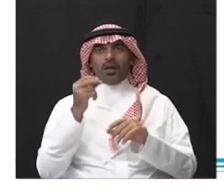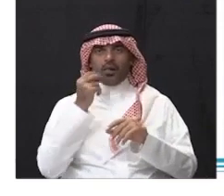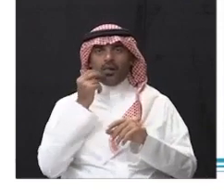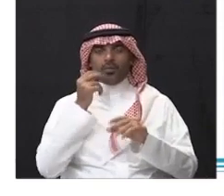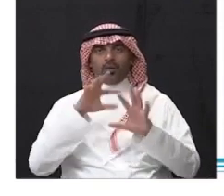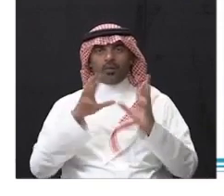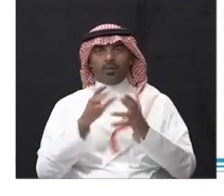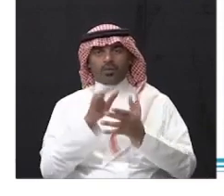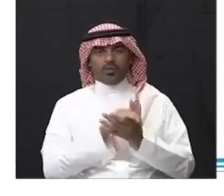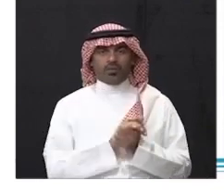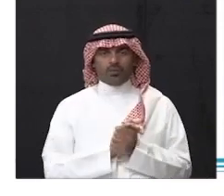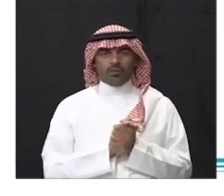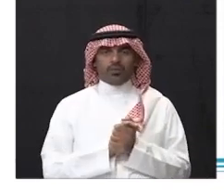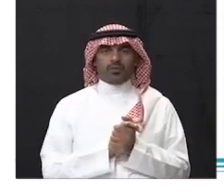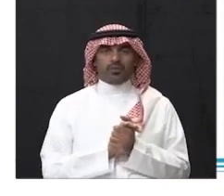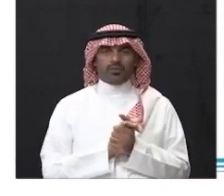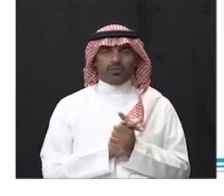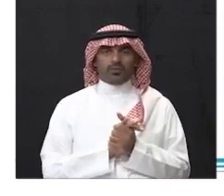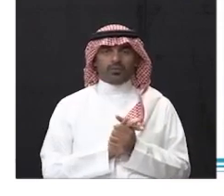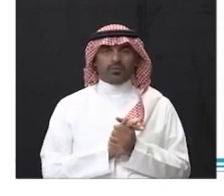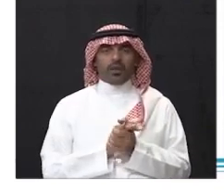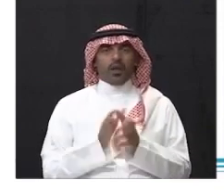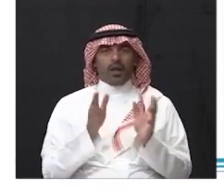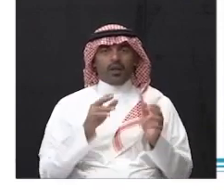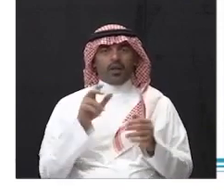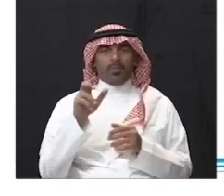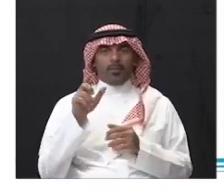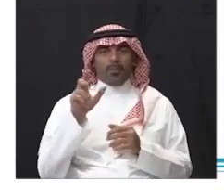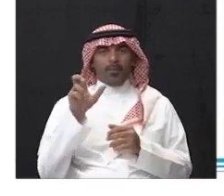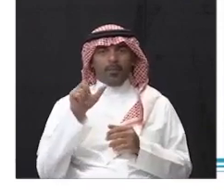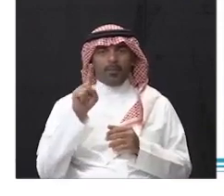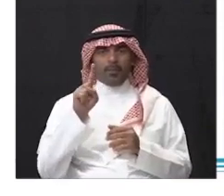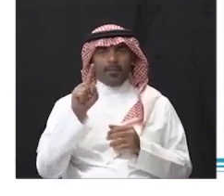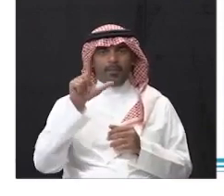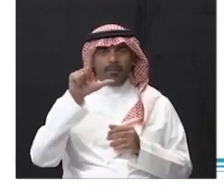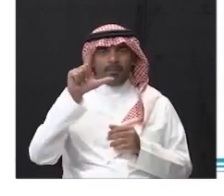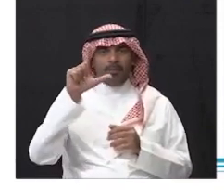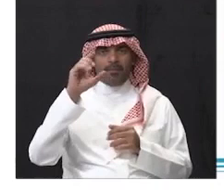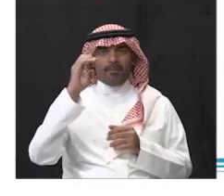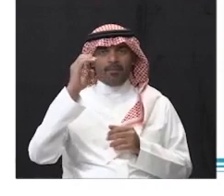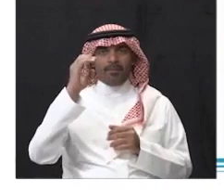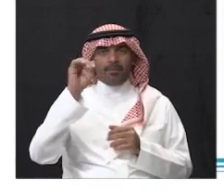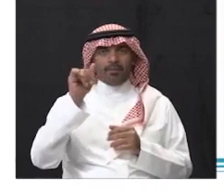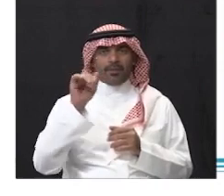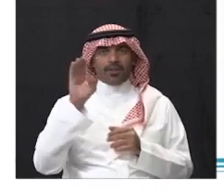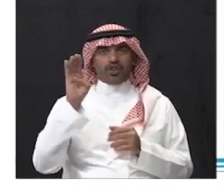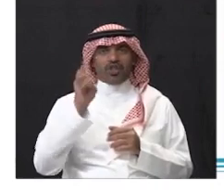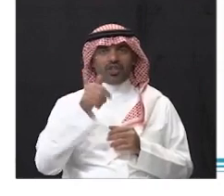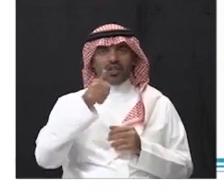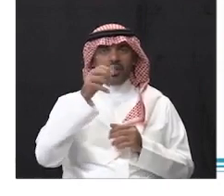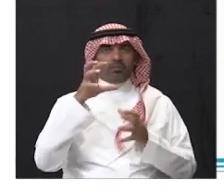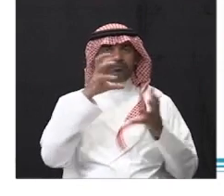الغزو البلجيكي للكونغو عام 1907 من الميلاد. الحماية: